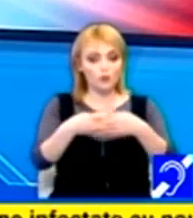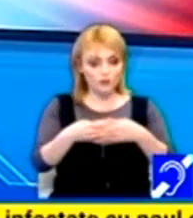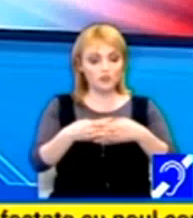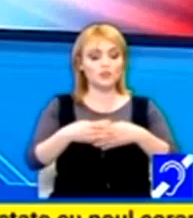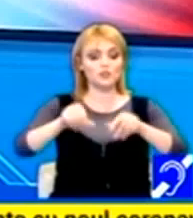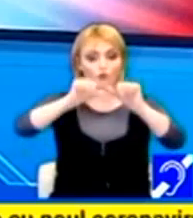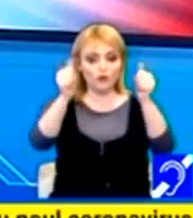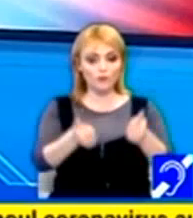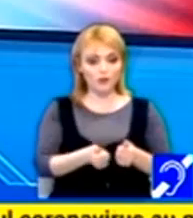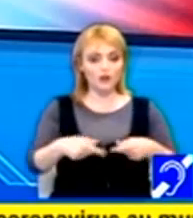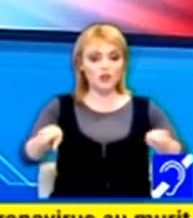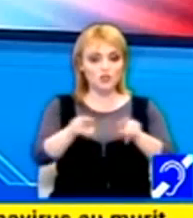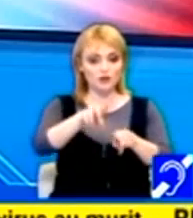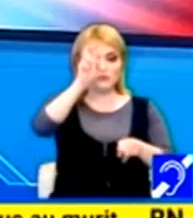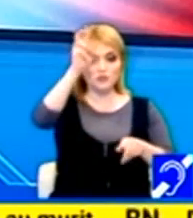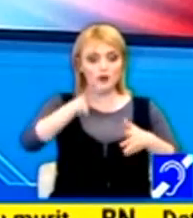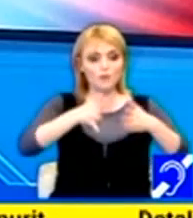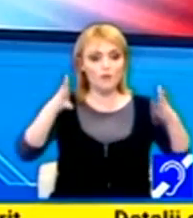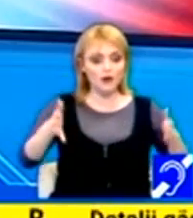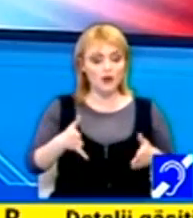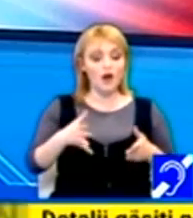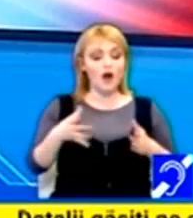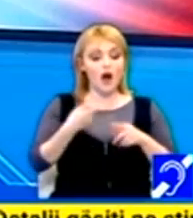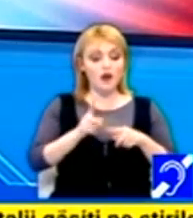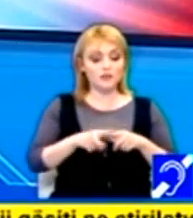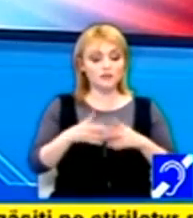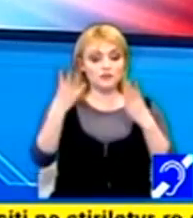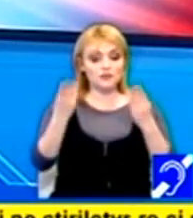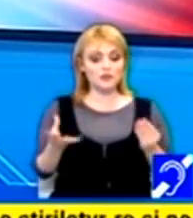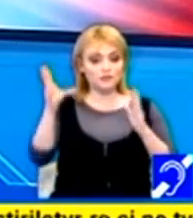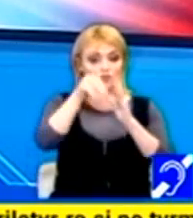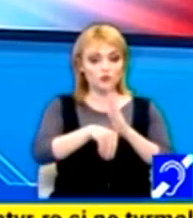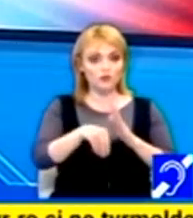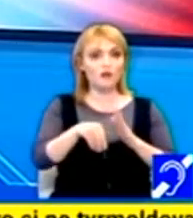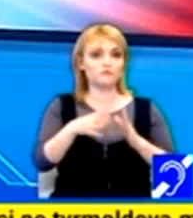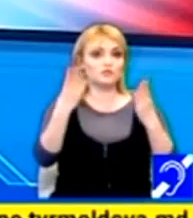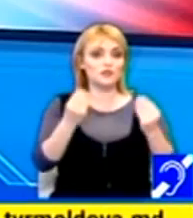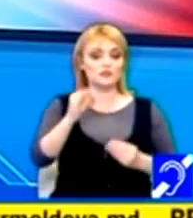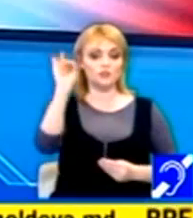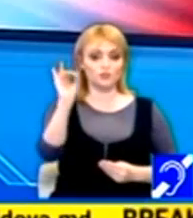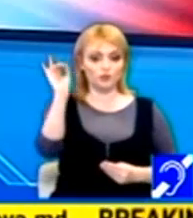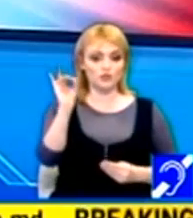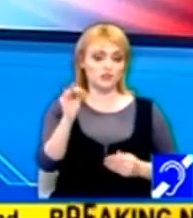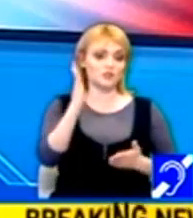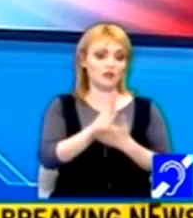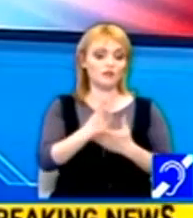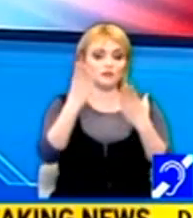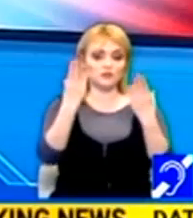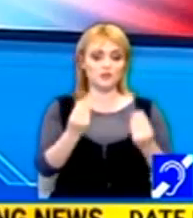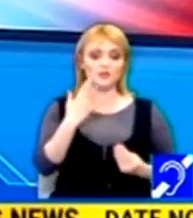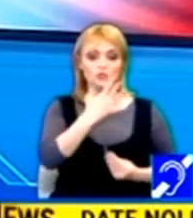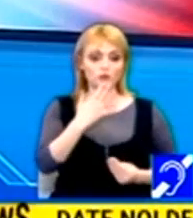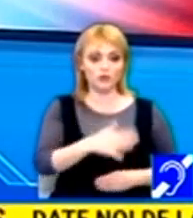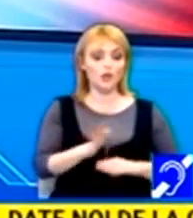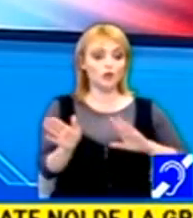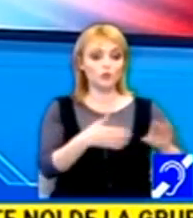formând astfel România Mare. Ziua a fost una istorică, astfel că a devenit Ziua Națională a României. După cel de-al